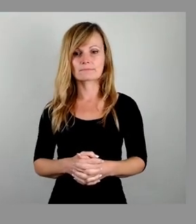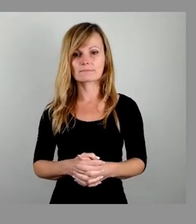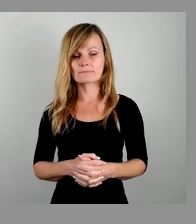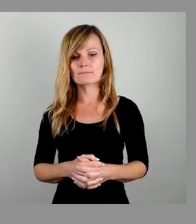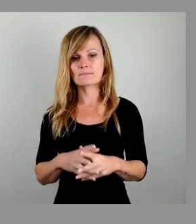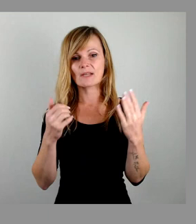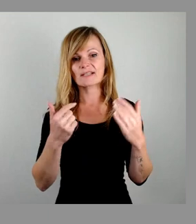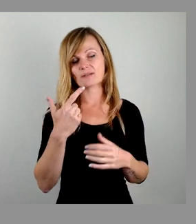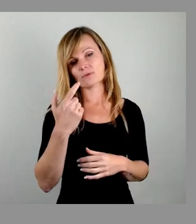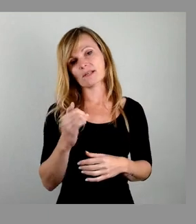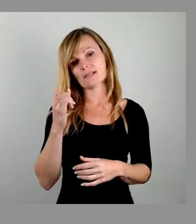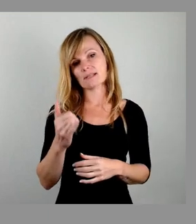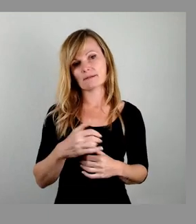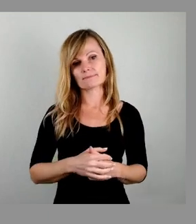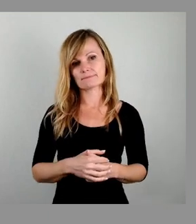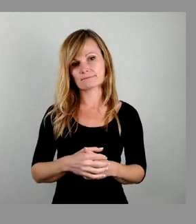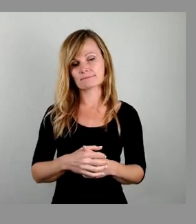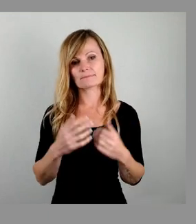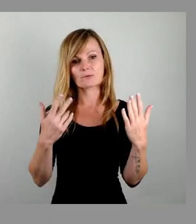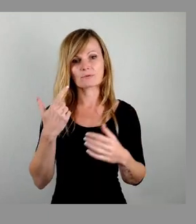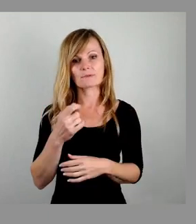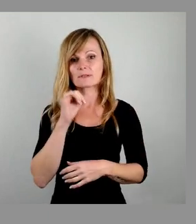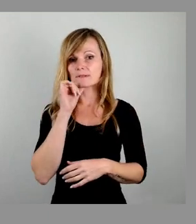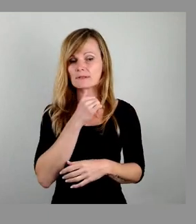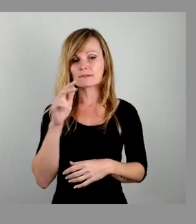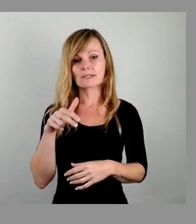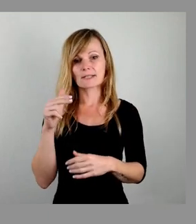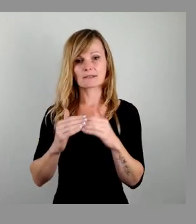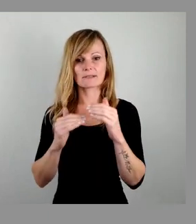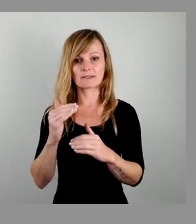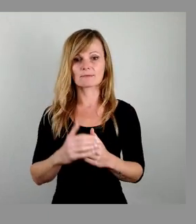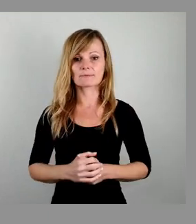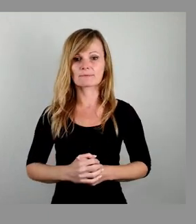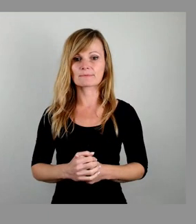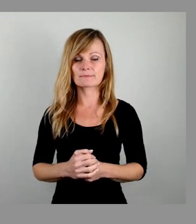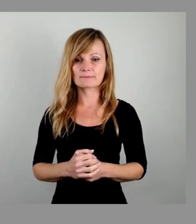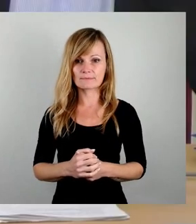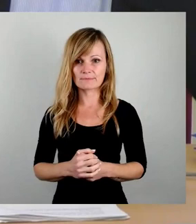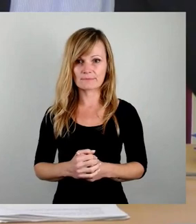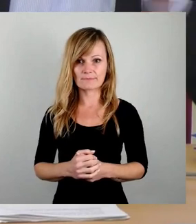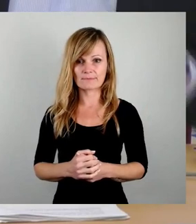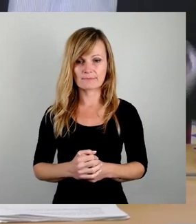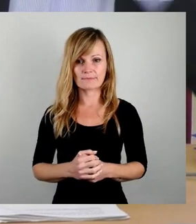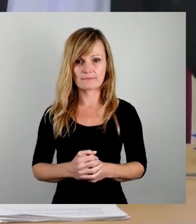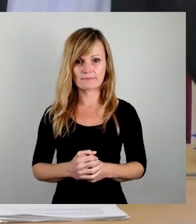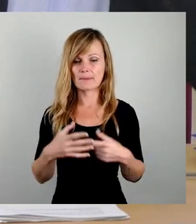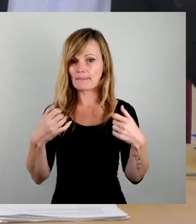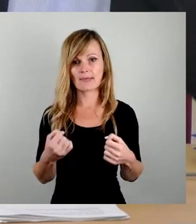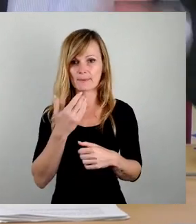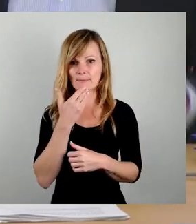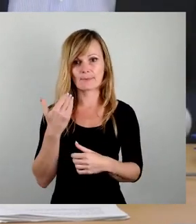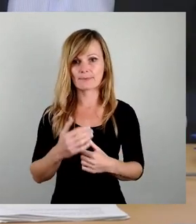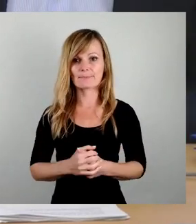...26 Ja-Stimmen, 28 Nein-Stimmen bei 13 Enthaltung hat er keine Mehrheit gefunden.